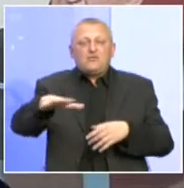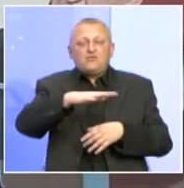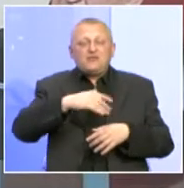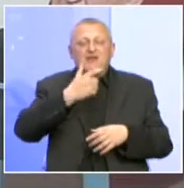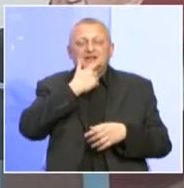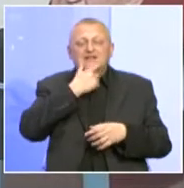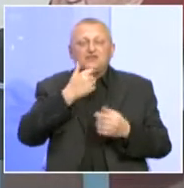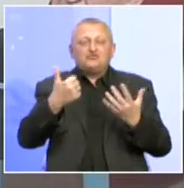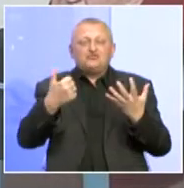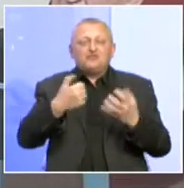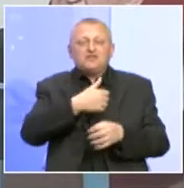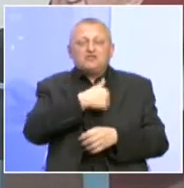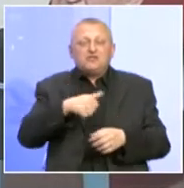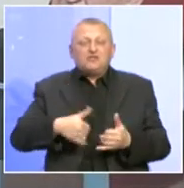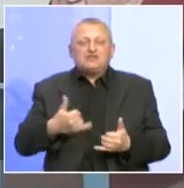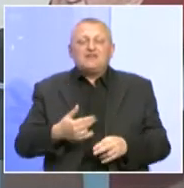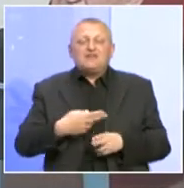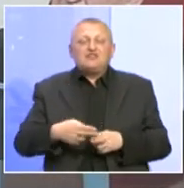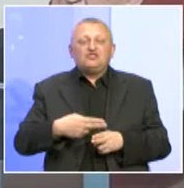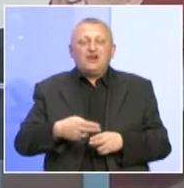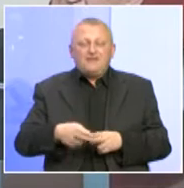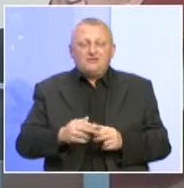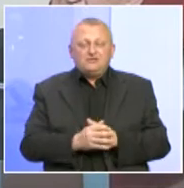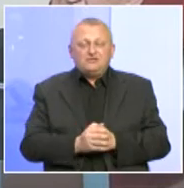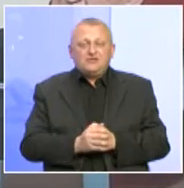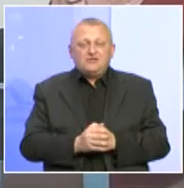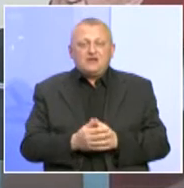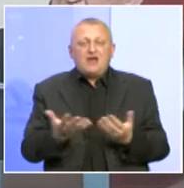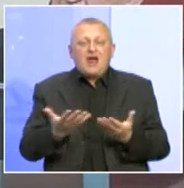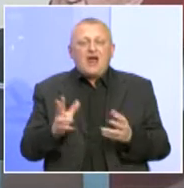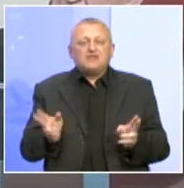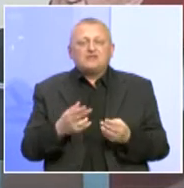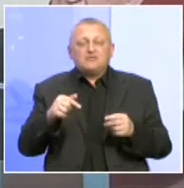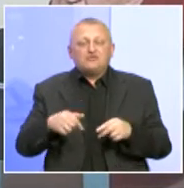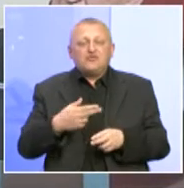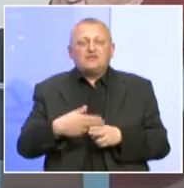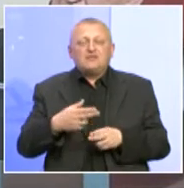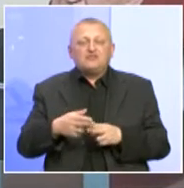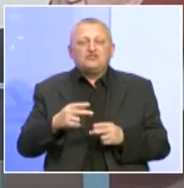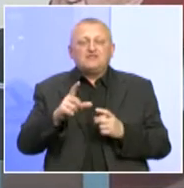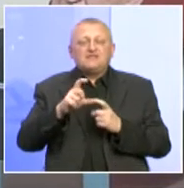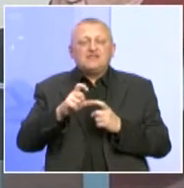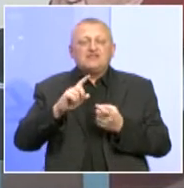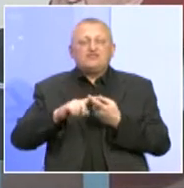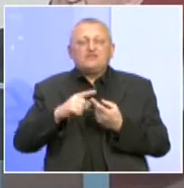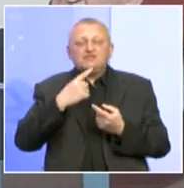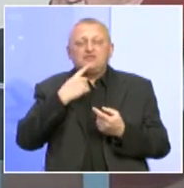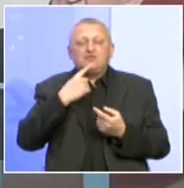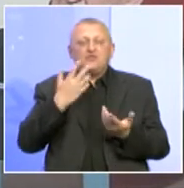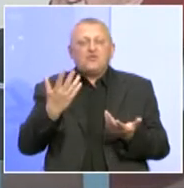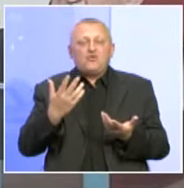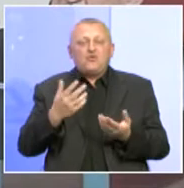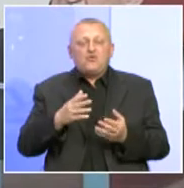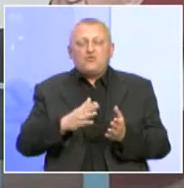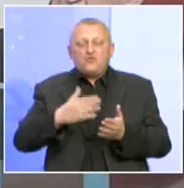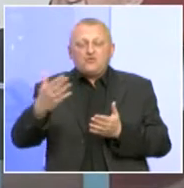su 600 godina, oni to rešavaju. A kako se ne može rešiti ovdje sedi cvinci? Koji je u sravnenju, da, sa